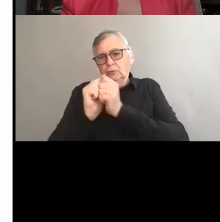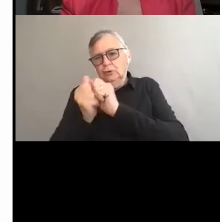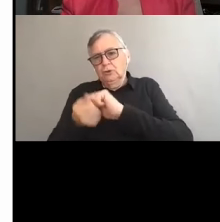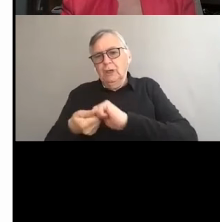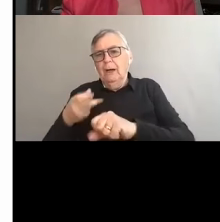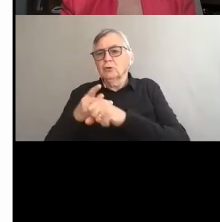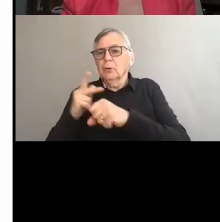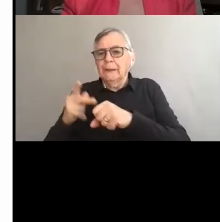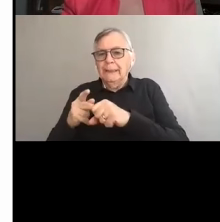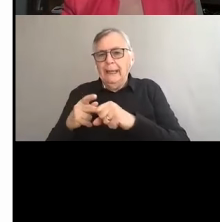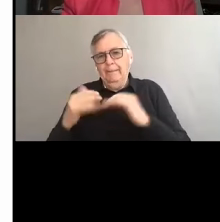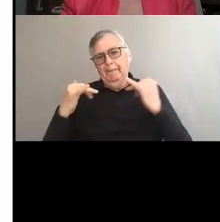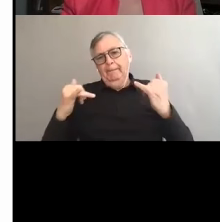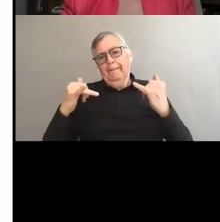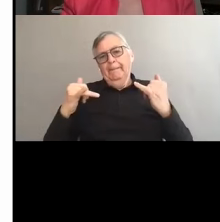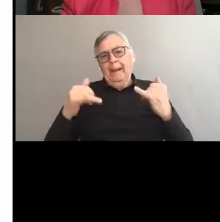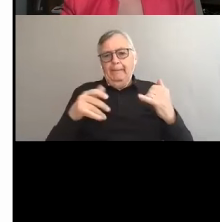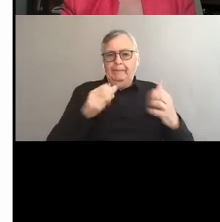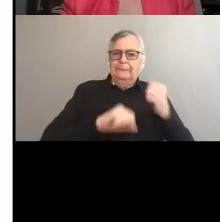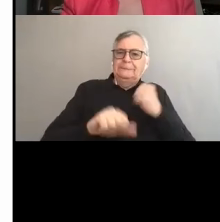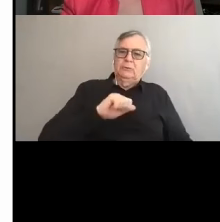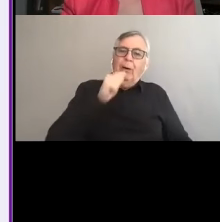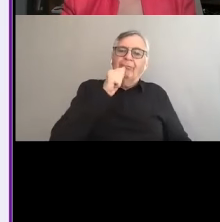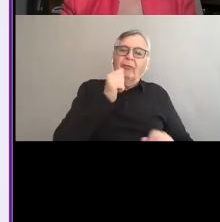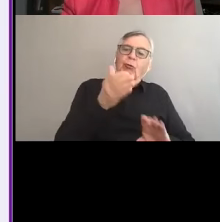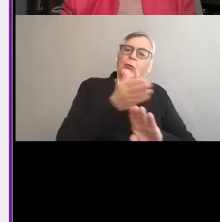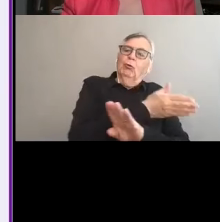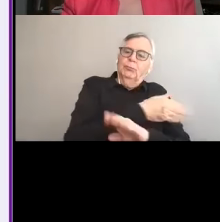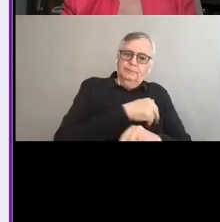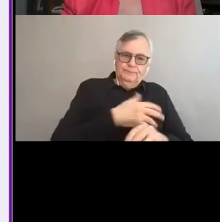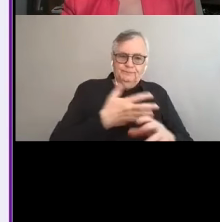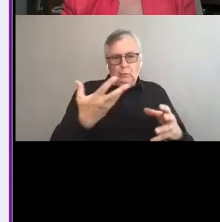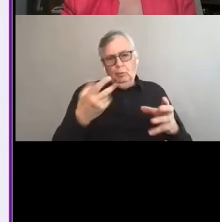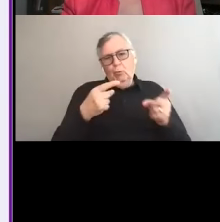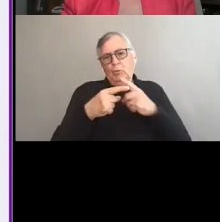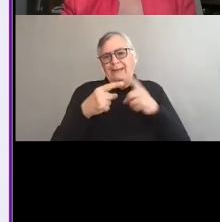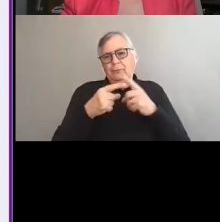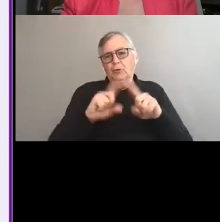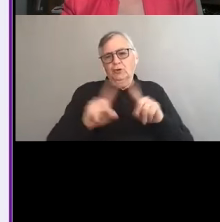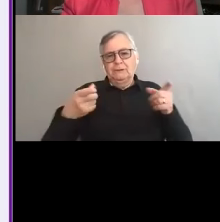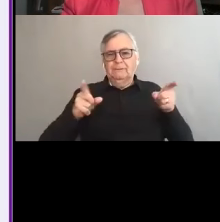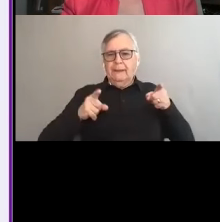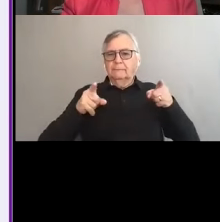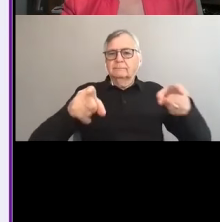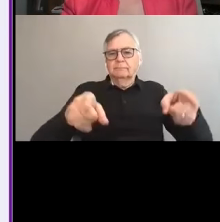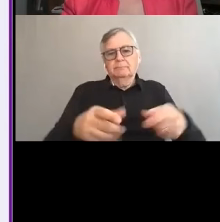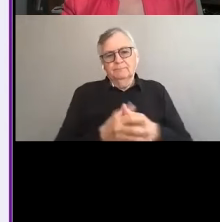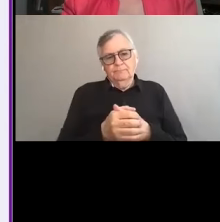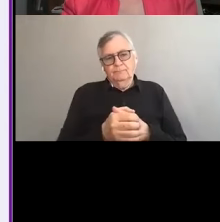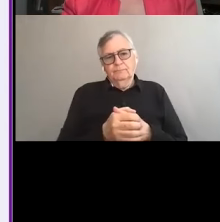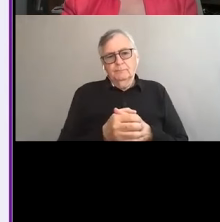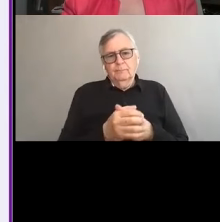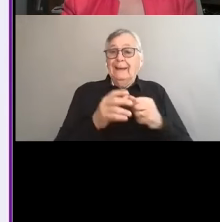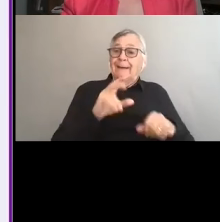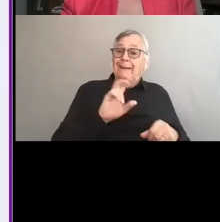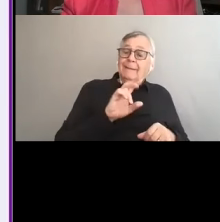même scénario se passe que ce que je vous ai montré plus haut. Donc, c'est deux technologies différentes. Les virus